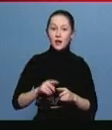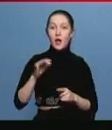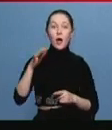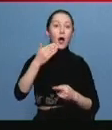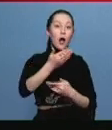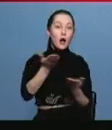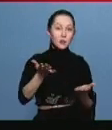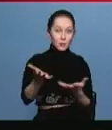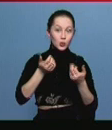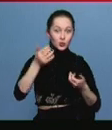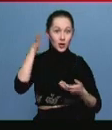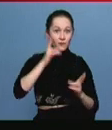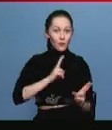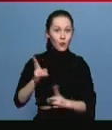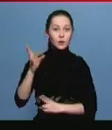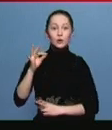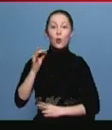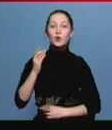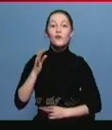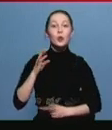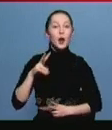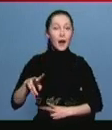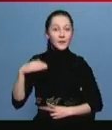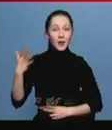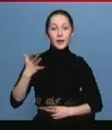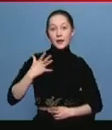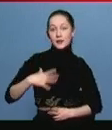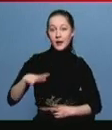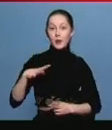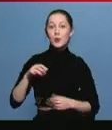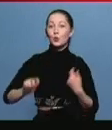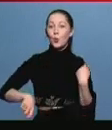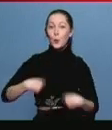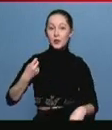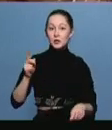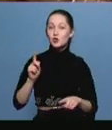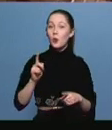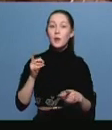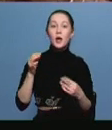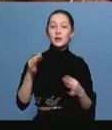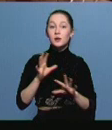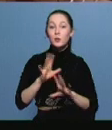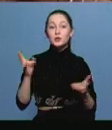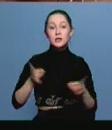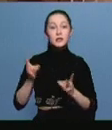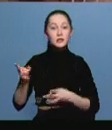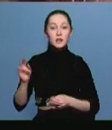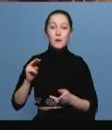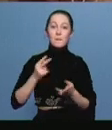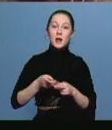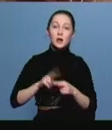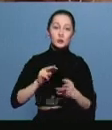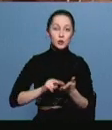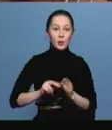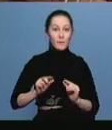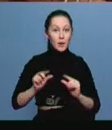но вот сам Ижводоканал терпит убытки и очень серьезные. Чтобы не допустить критических ситуаций, тариф подняли. Еще